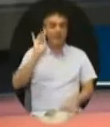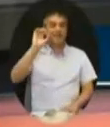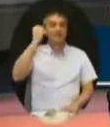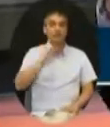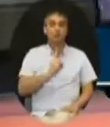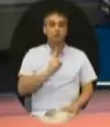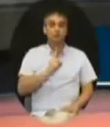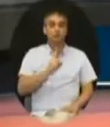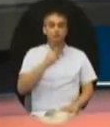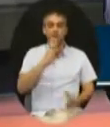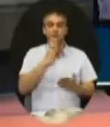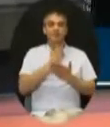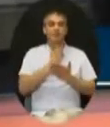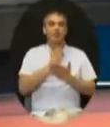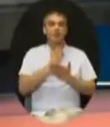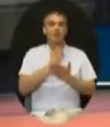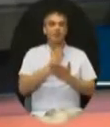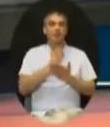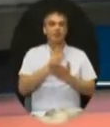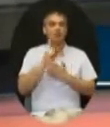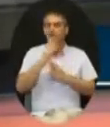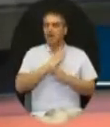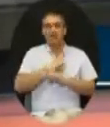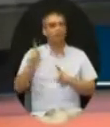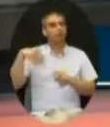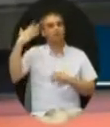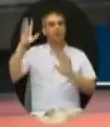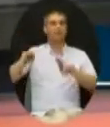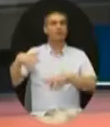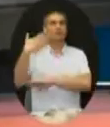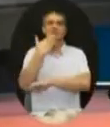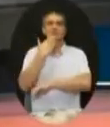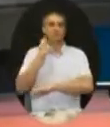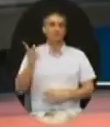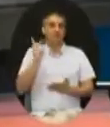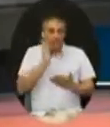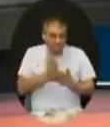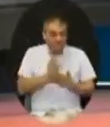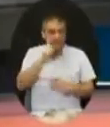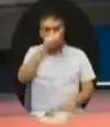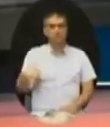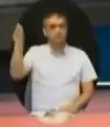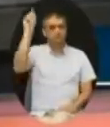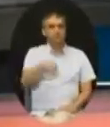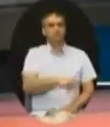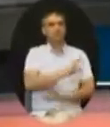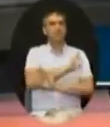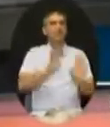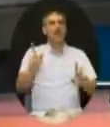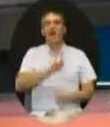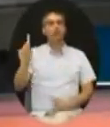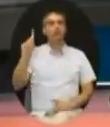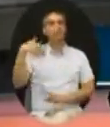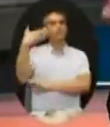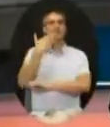אנטי-ציונות זה כבר אנטי-קיומה של מדינת ישראל. כלומר, פה כבר שוללים את עצם הישראל. קיומה